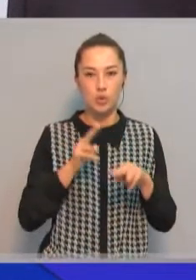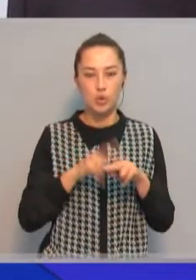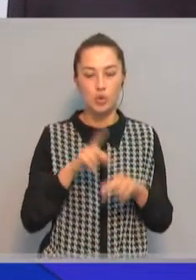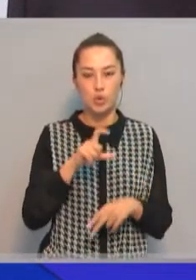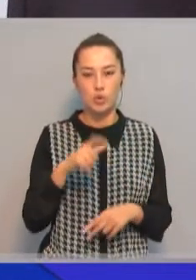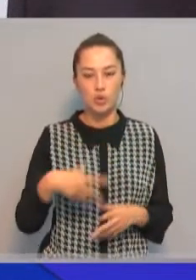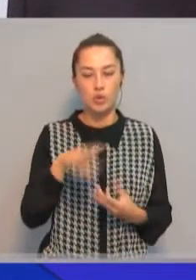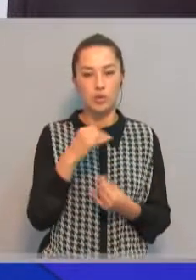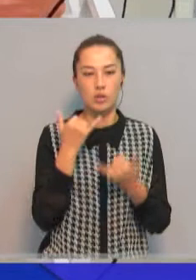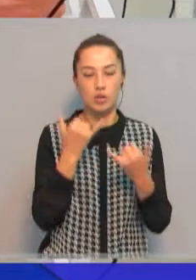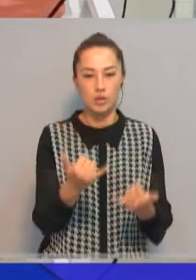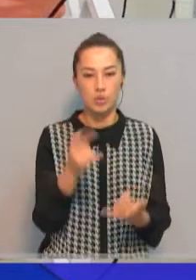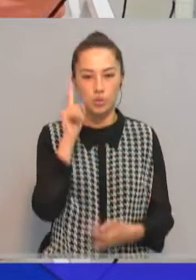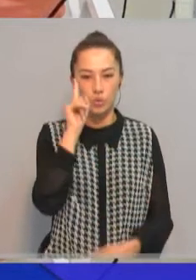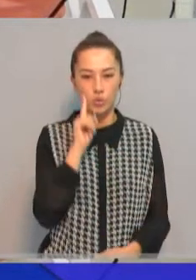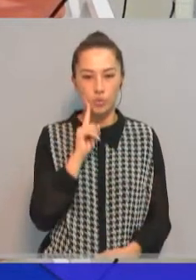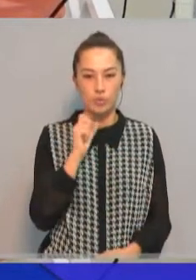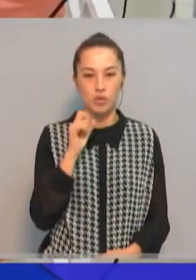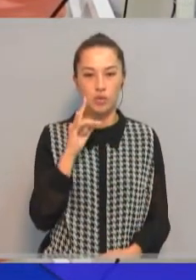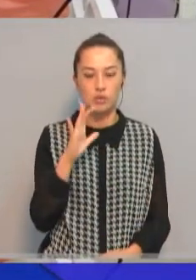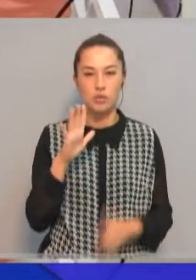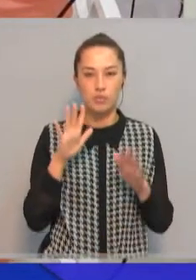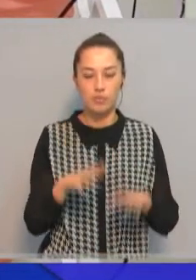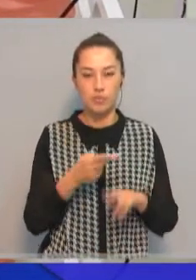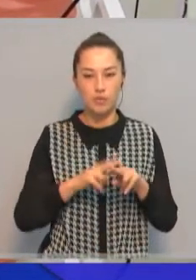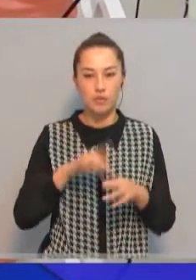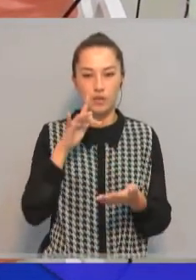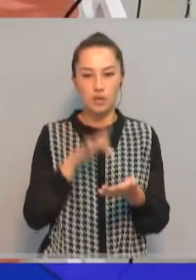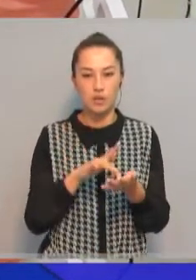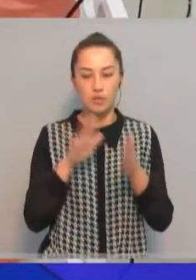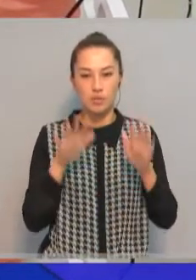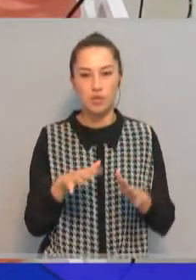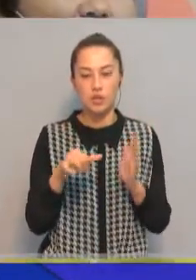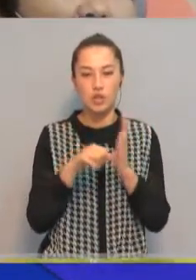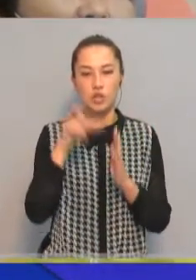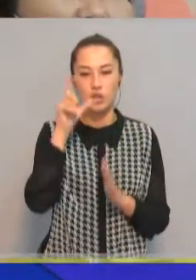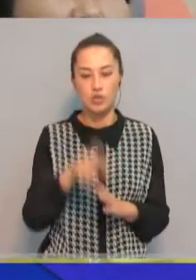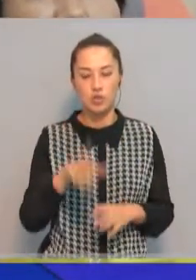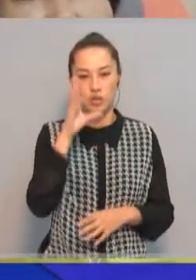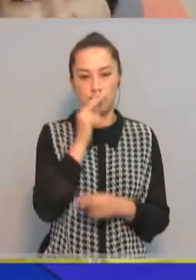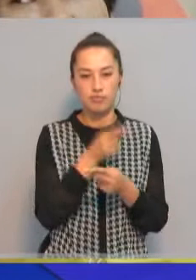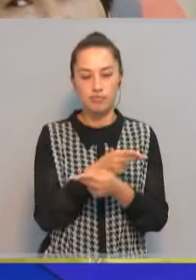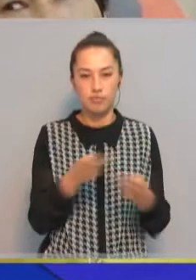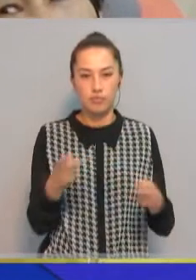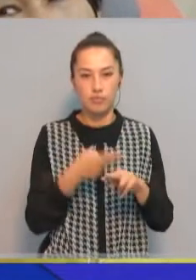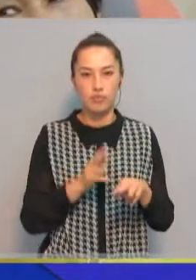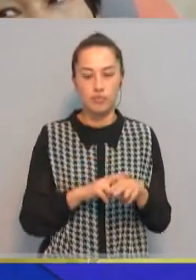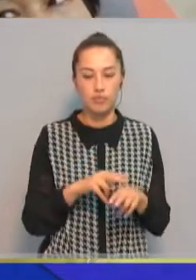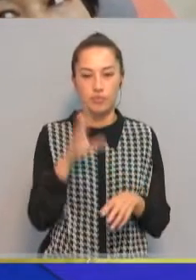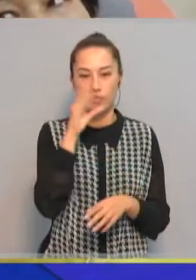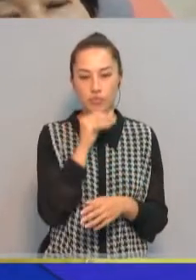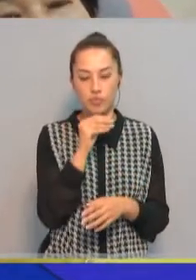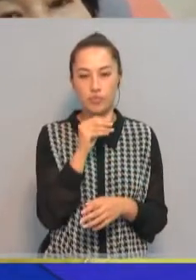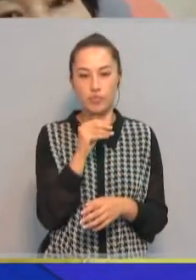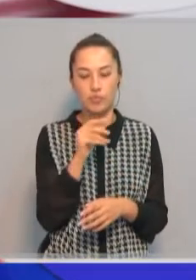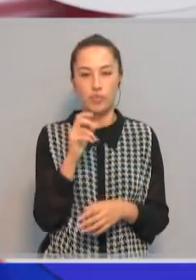жерлестерімізге үміт отын сыйлап отырмыз. Арыс қаласында ашылған орталық бір мезетте 6 пациентті қабылдай алады. Науқастарға сапалы қызмет